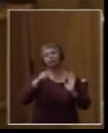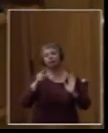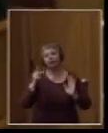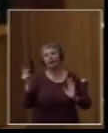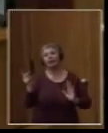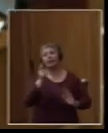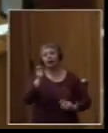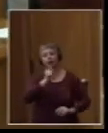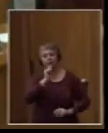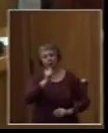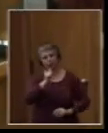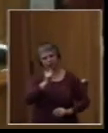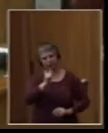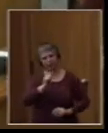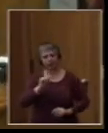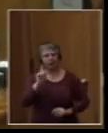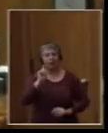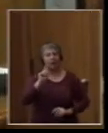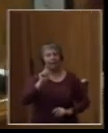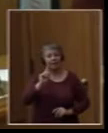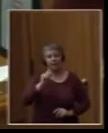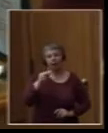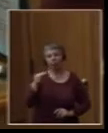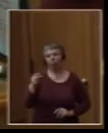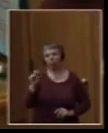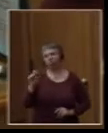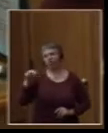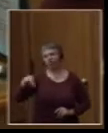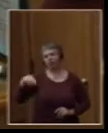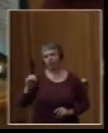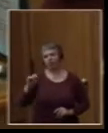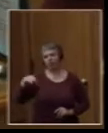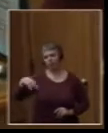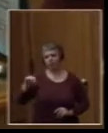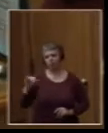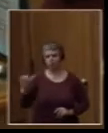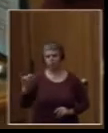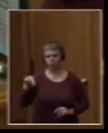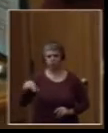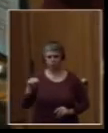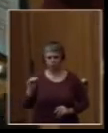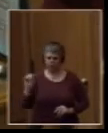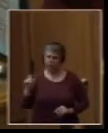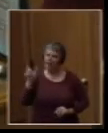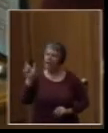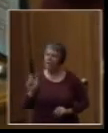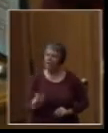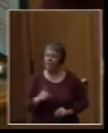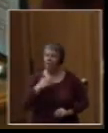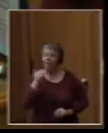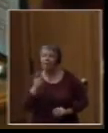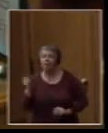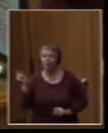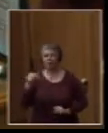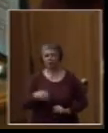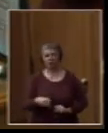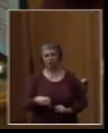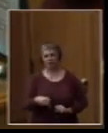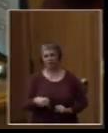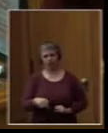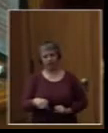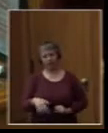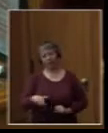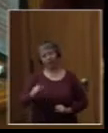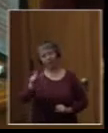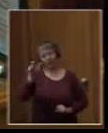Θανοπούλου, η οποία δεν κατάφερε να έρθει. Και θα διαβάσω ένα κείμενο που